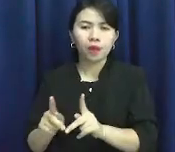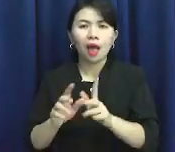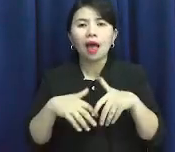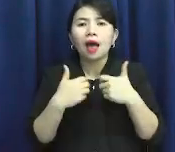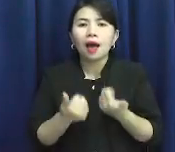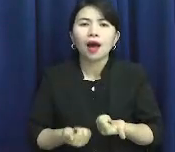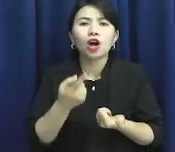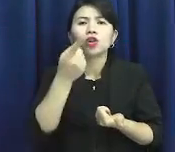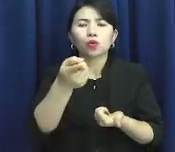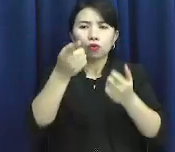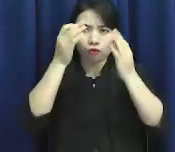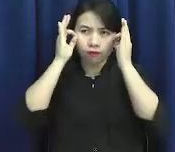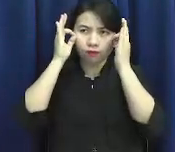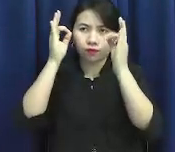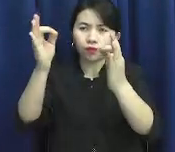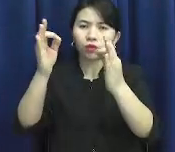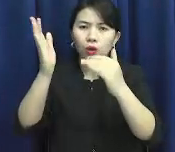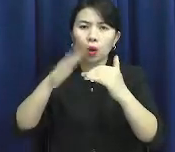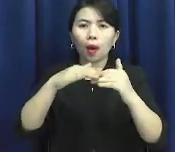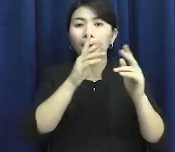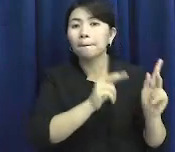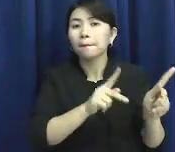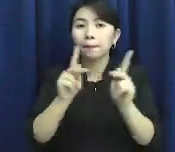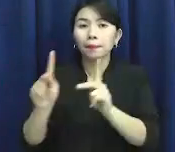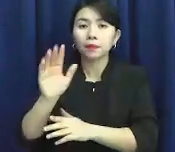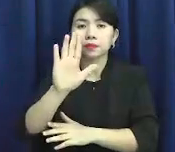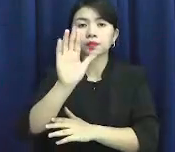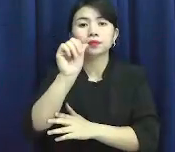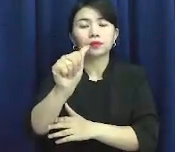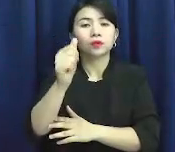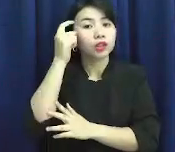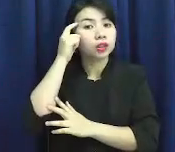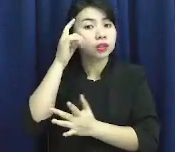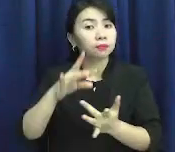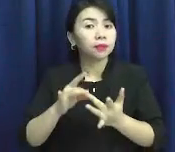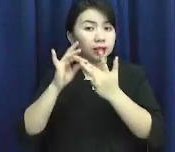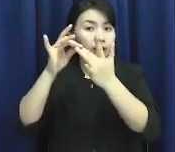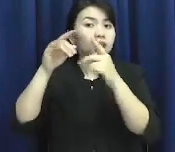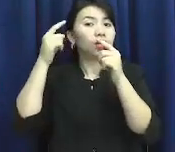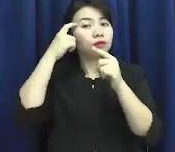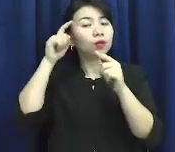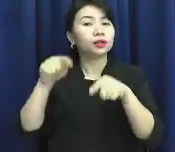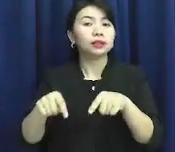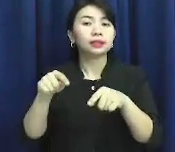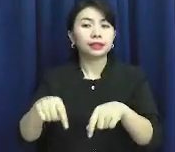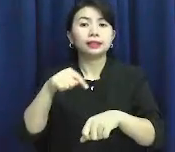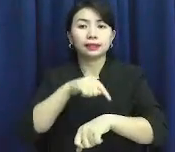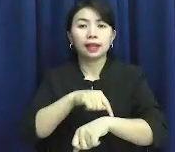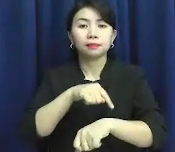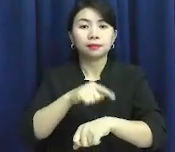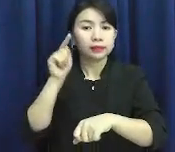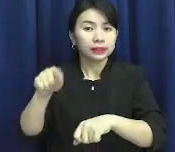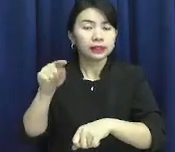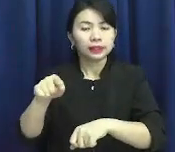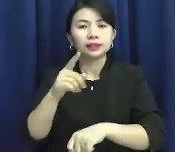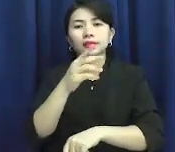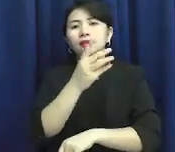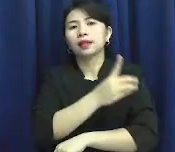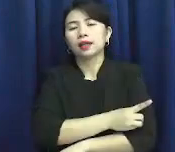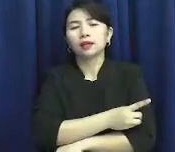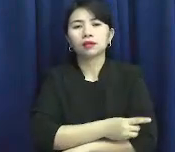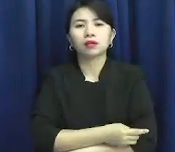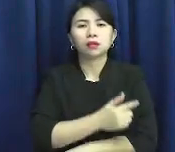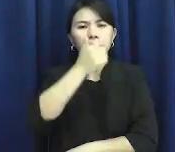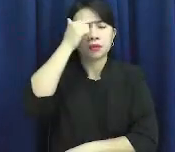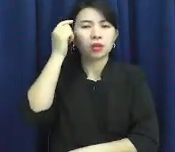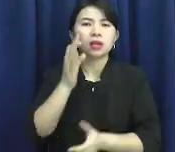mag-focus sa pag-prepare ng sarili spiritually for this season? You see? Bakit? Sabi ko nga sa inyo, kung meron mang